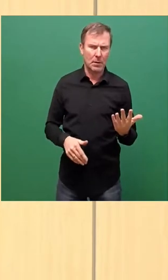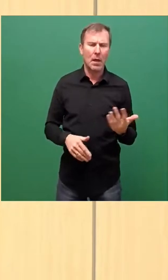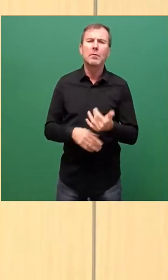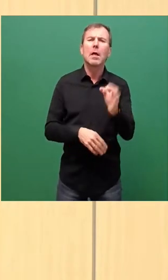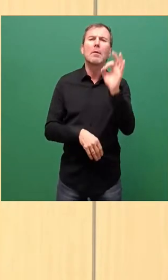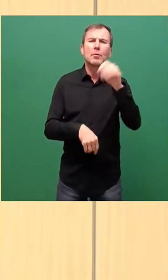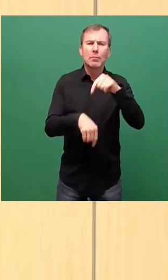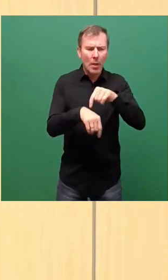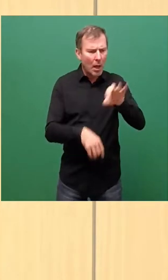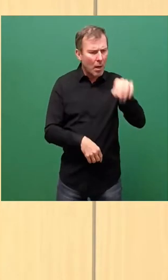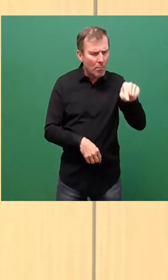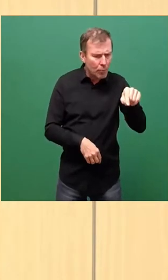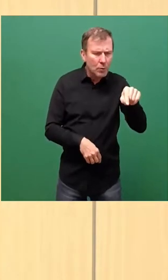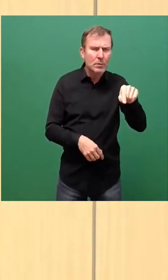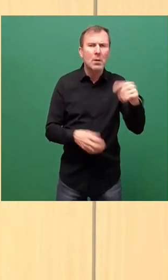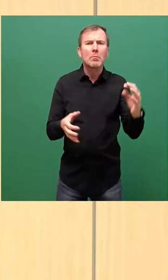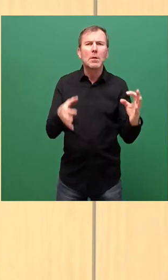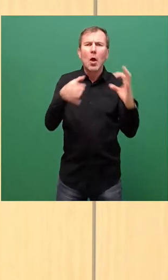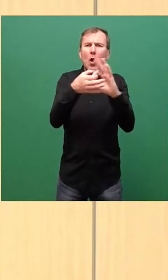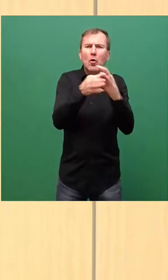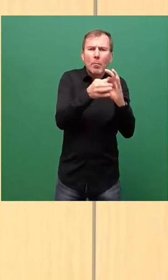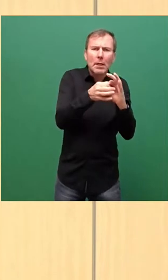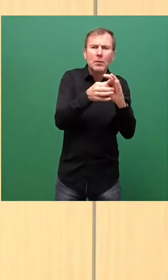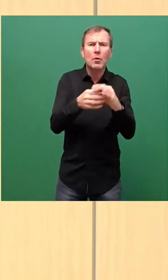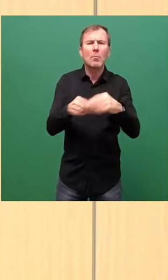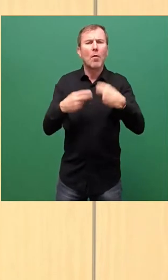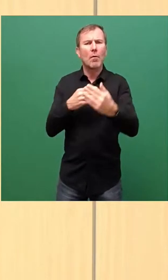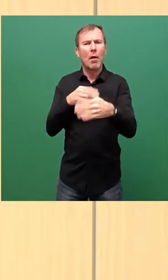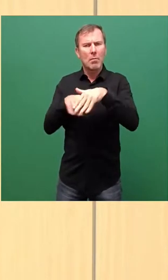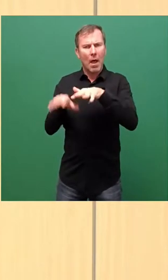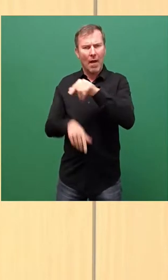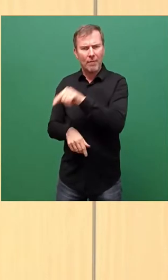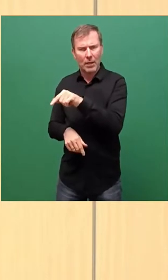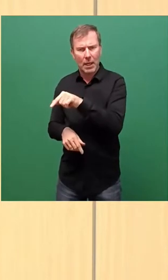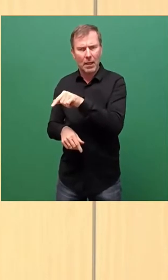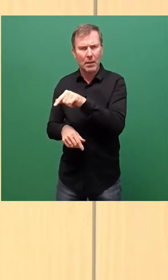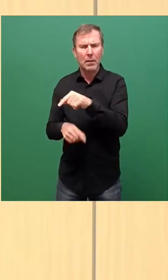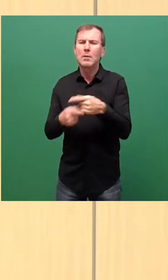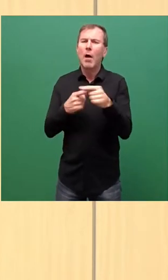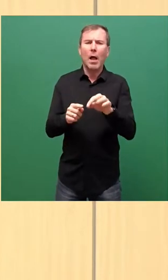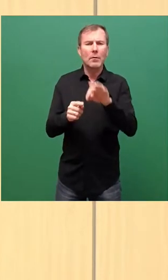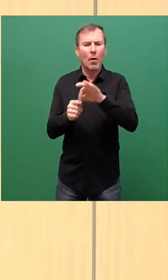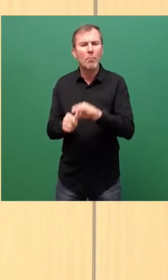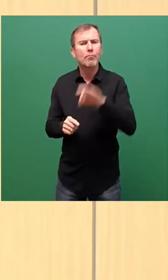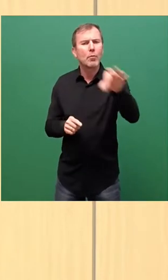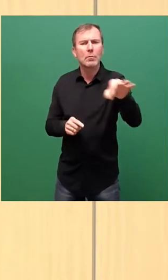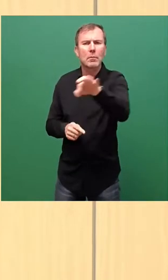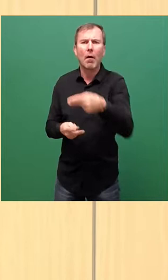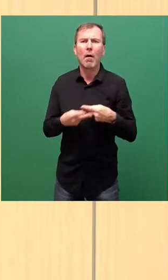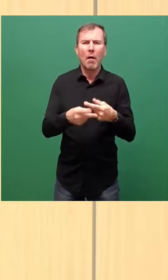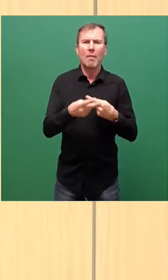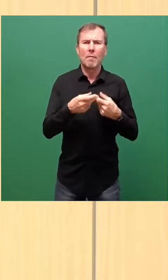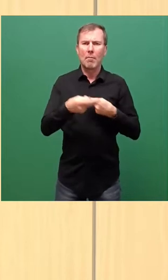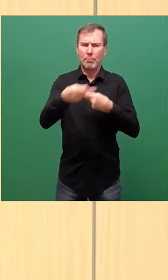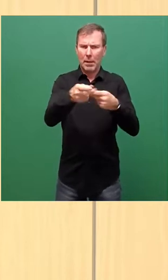Teil auch in Kombination mit dem ÖPNV, zu anderen Punkten bringt. Das alles befindet sich gegenwärtig